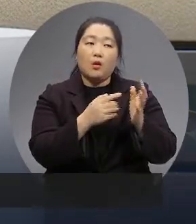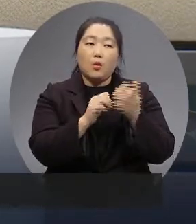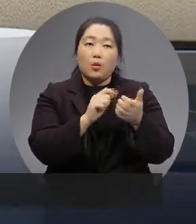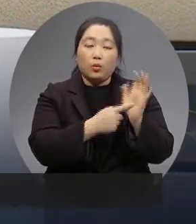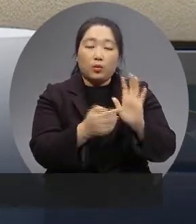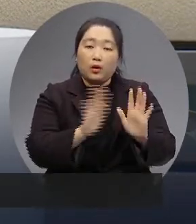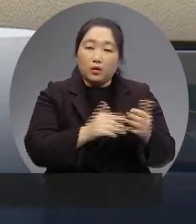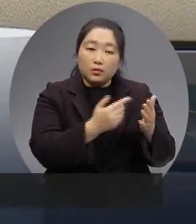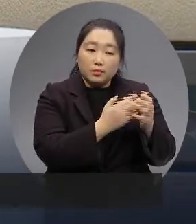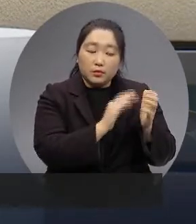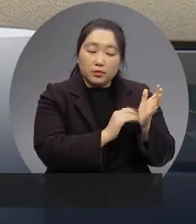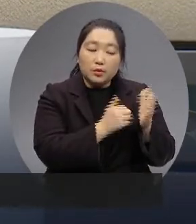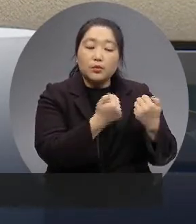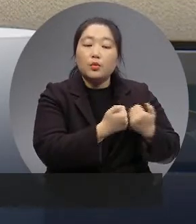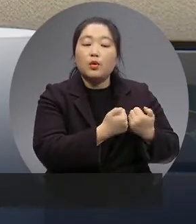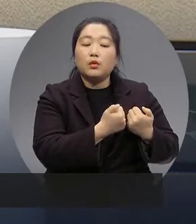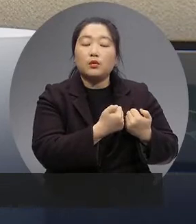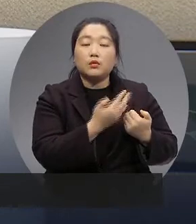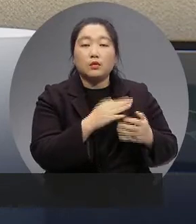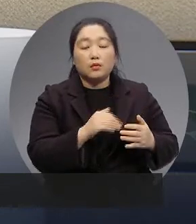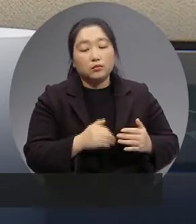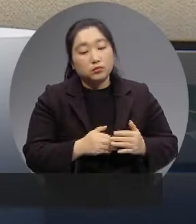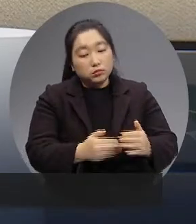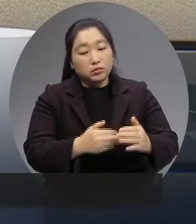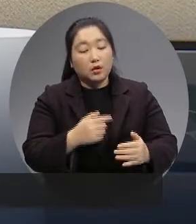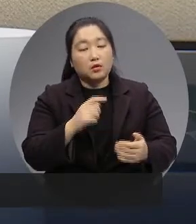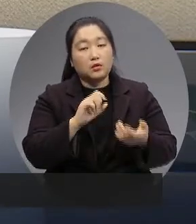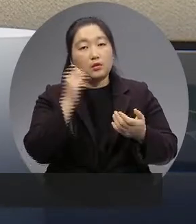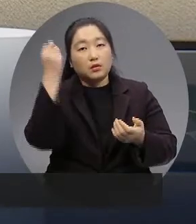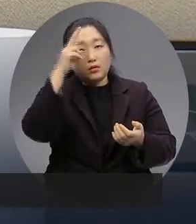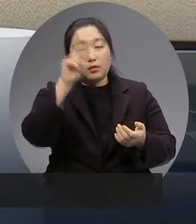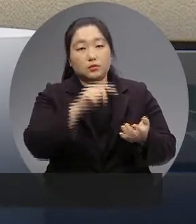비공개 회의로 하기로 했던 건데